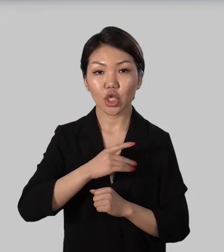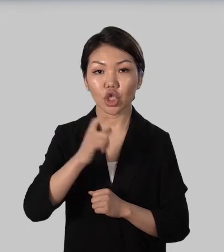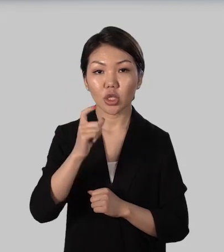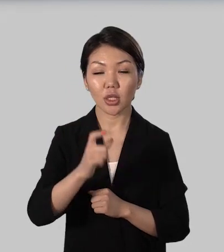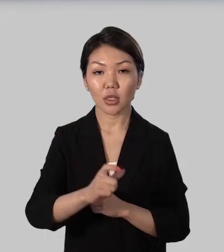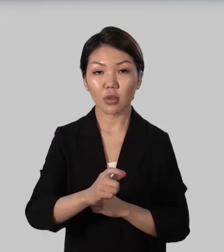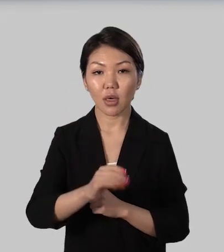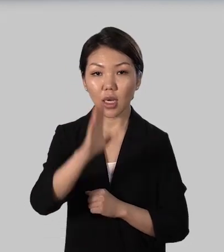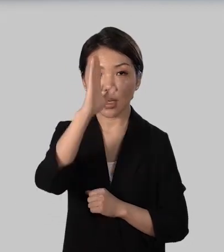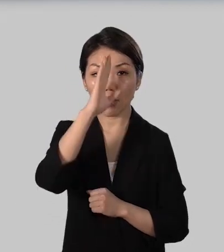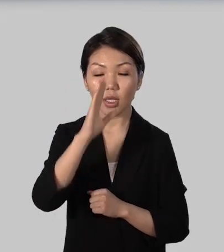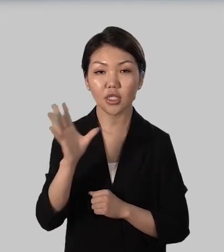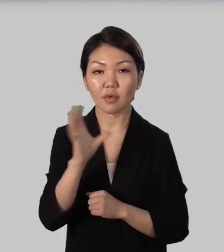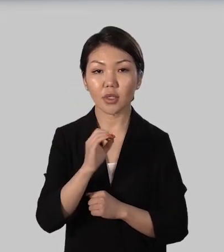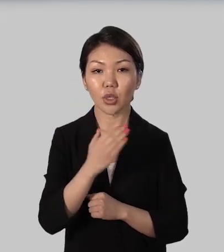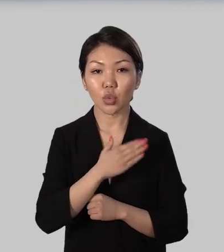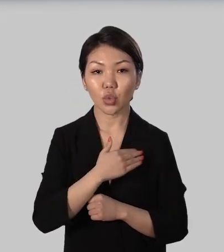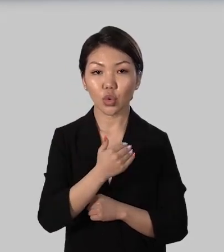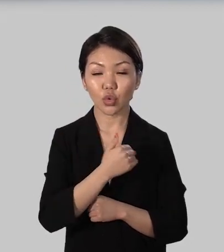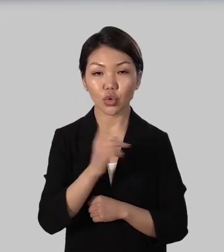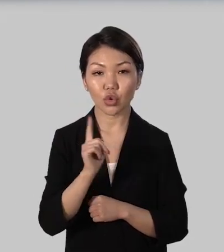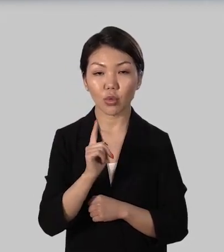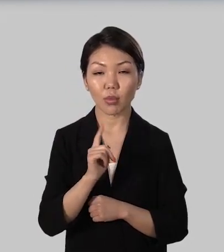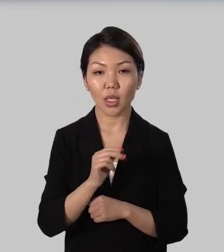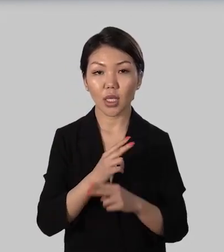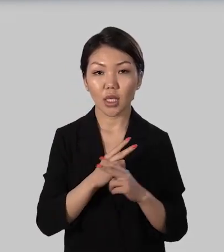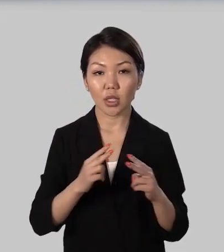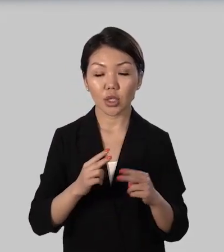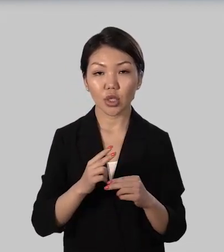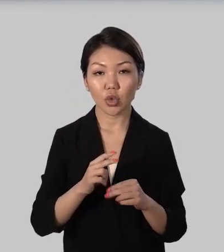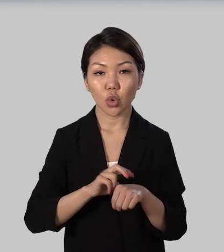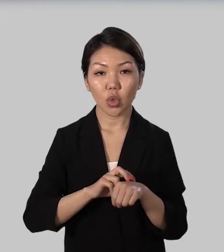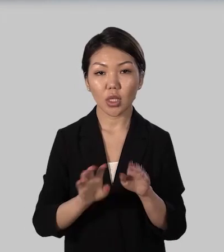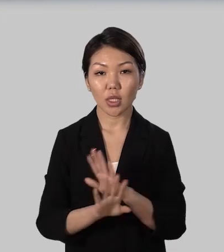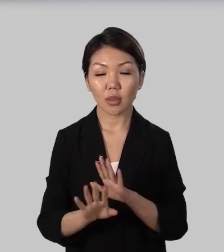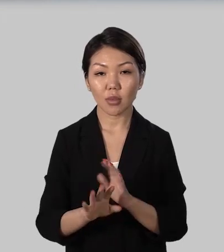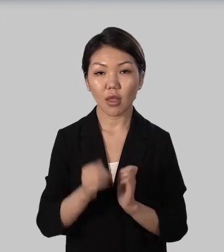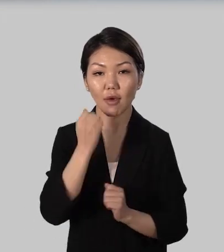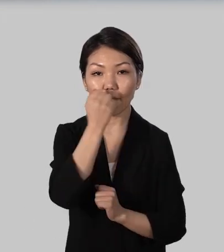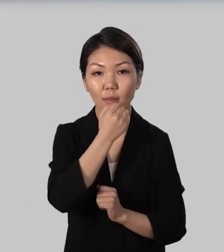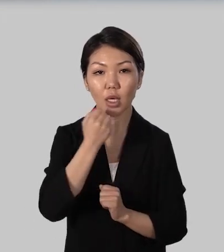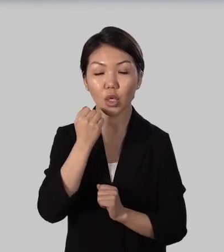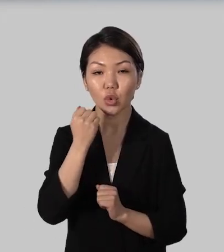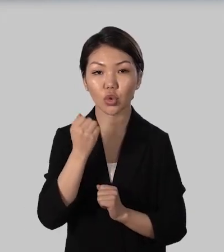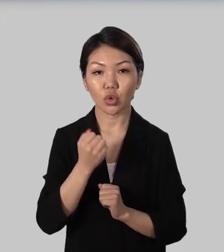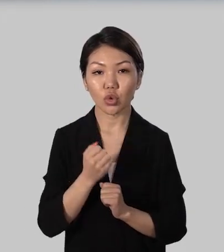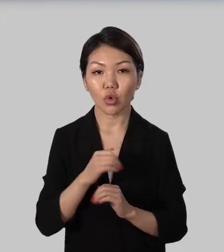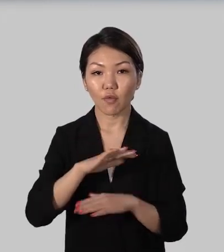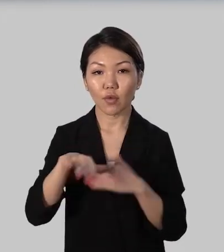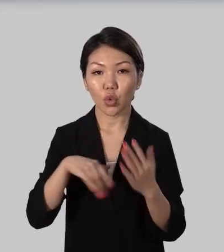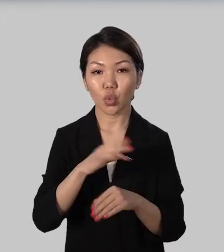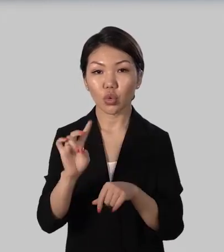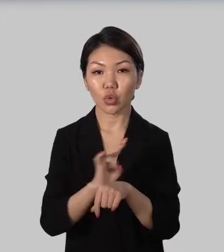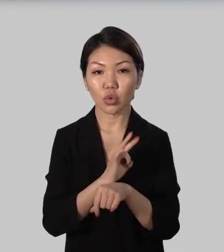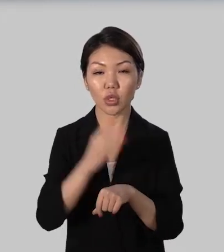чтобы никому не было страшно морозную в южную ночь он мечтает помочь горам он не боится